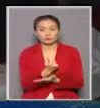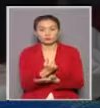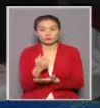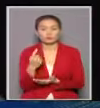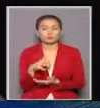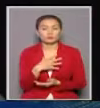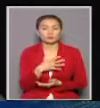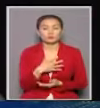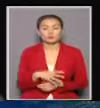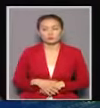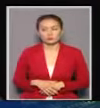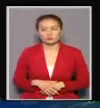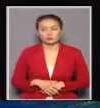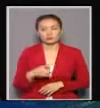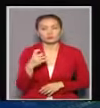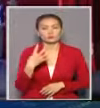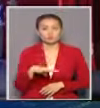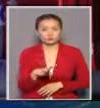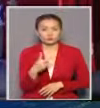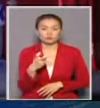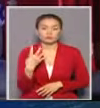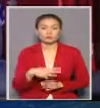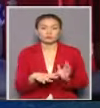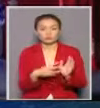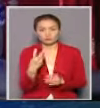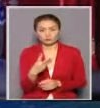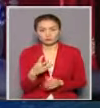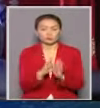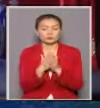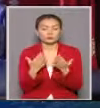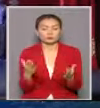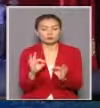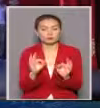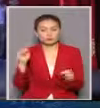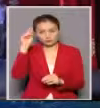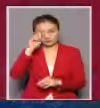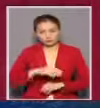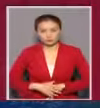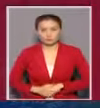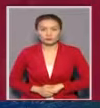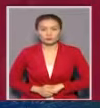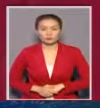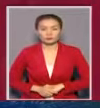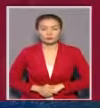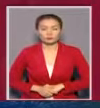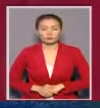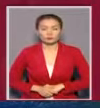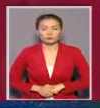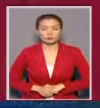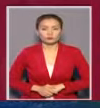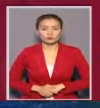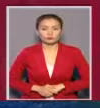претендента на автомобиль га и 243 претендента на аттестат с отличием от любви